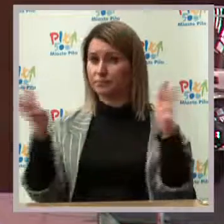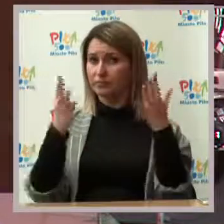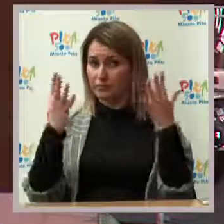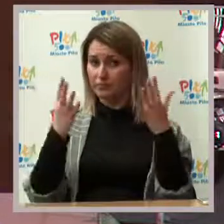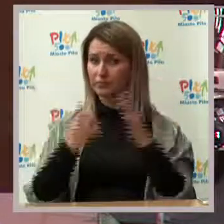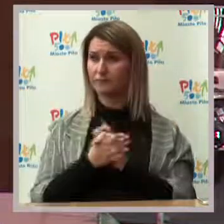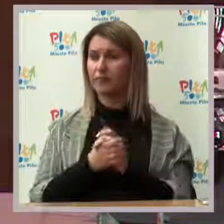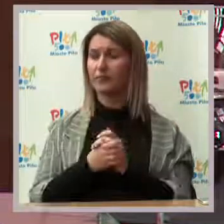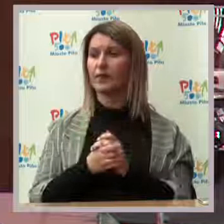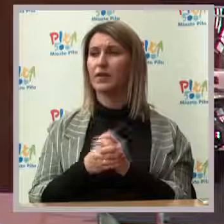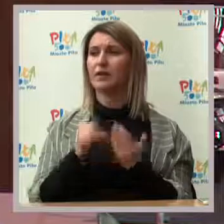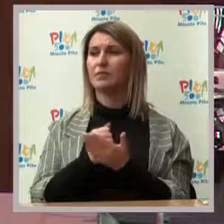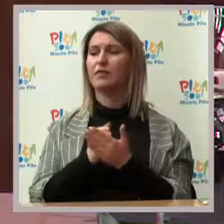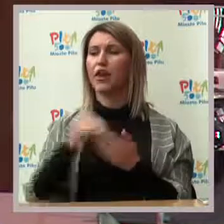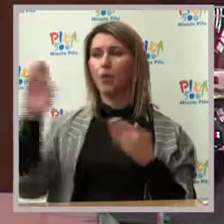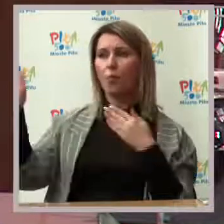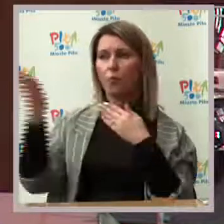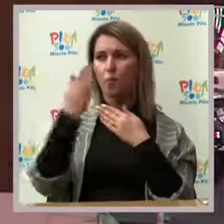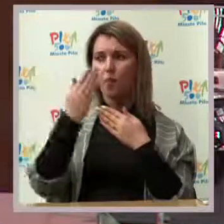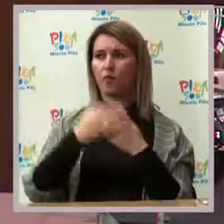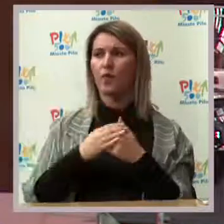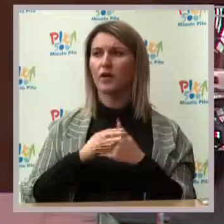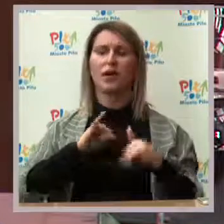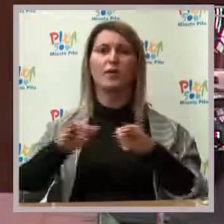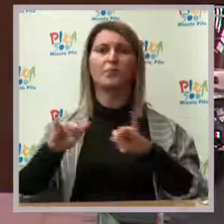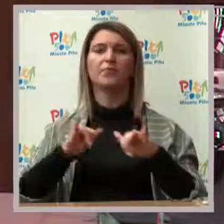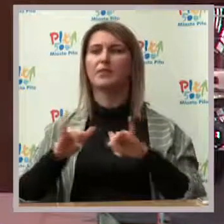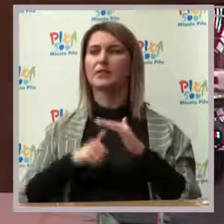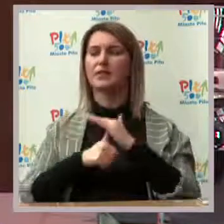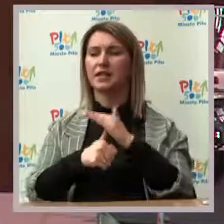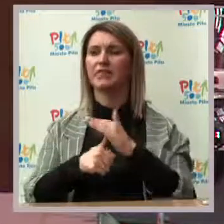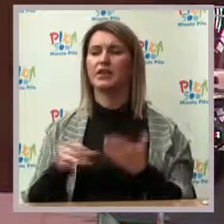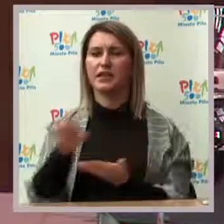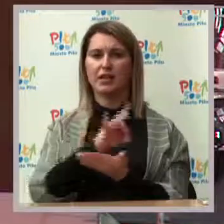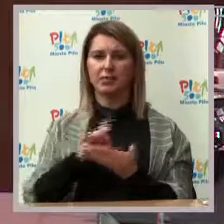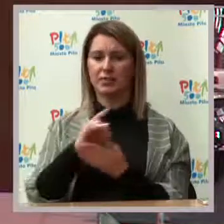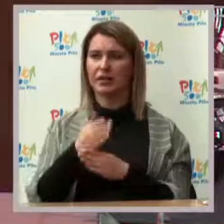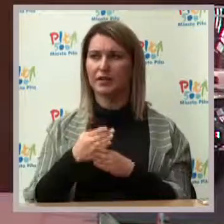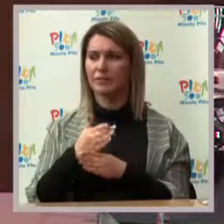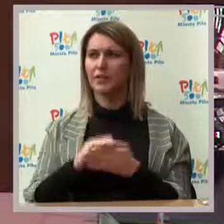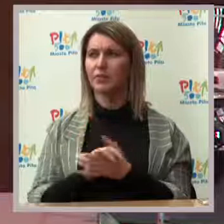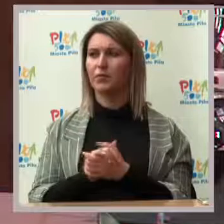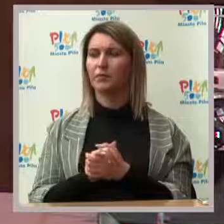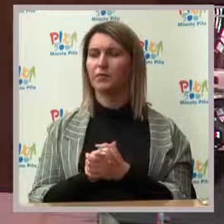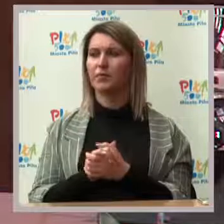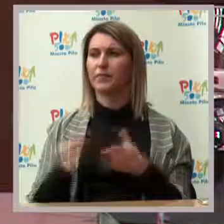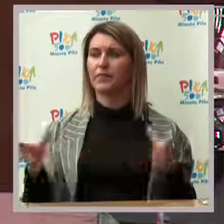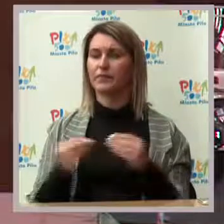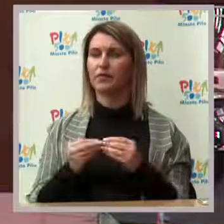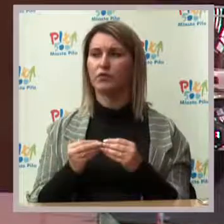dziewiąty. W sprawie powołania przedstawicieli gminy miejskiej Piła w Zgromadzeniu Związku Międzygminnego Pilski